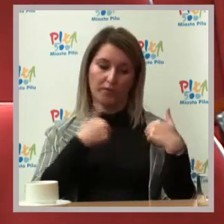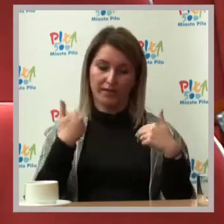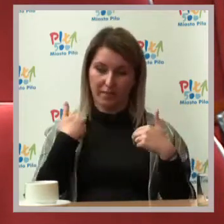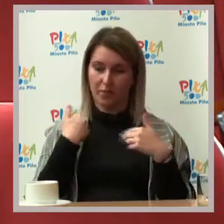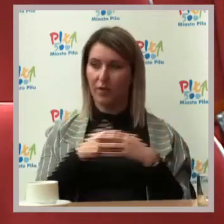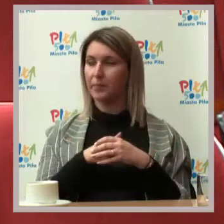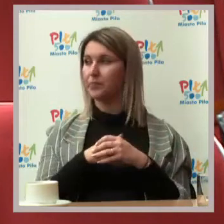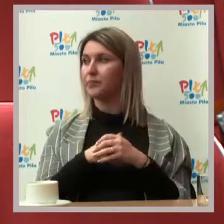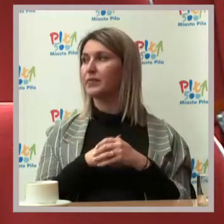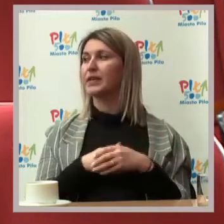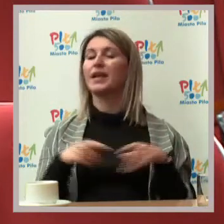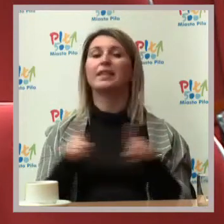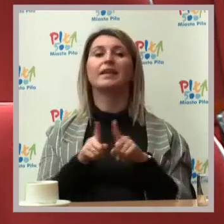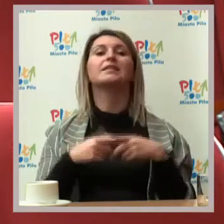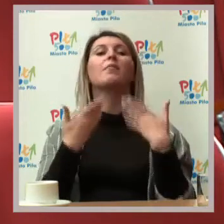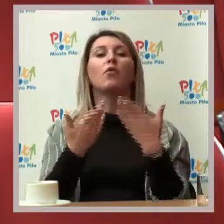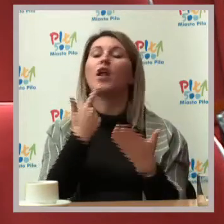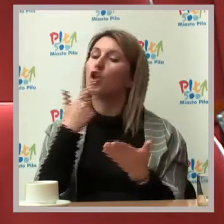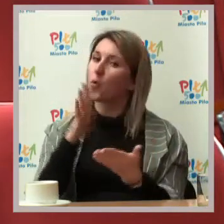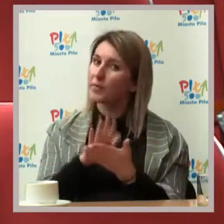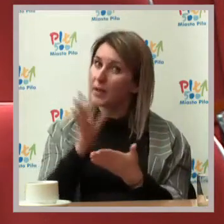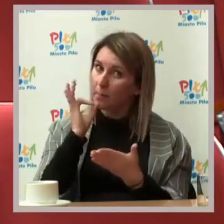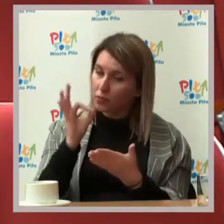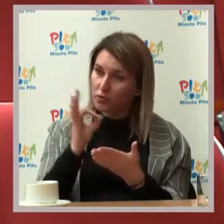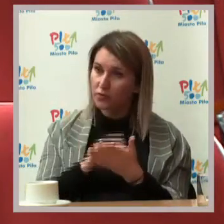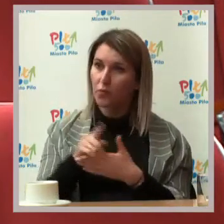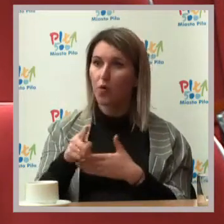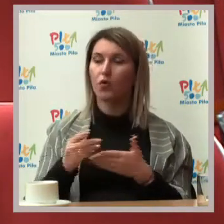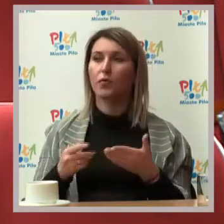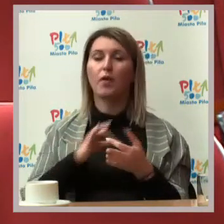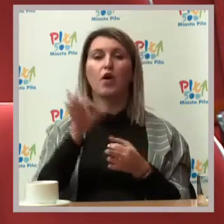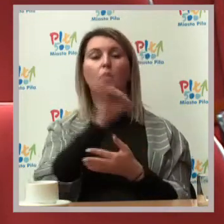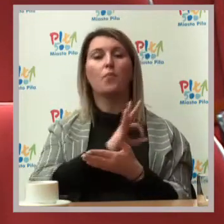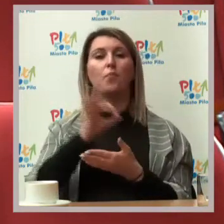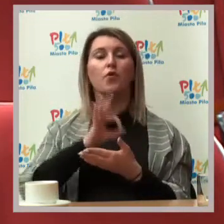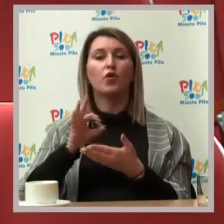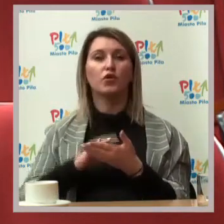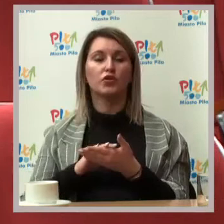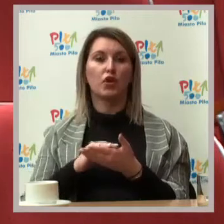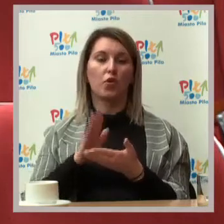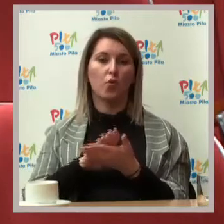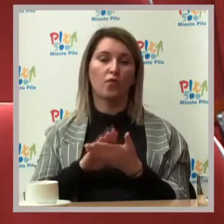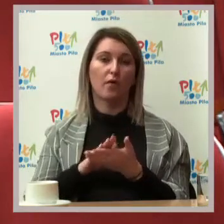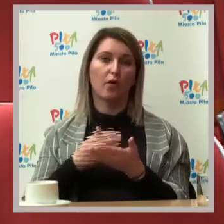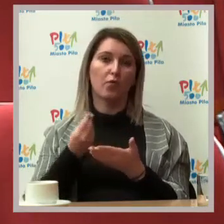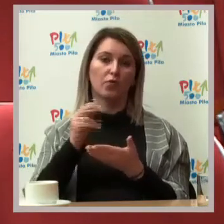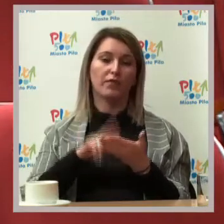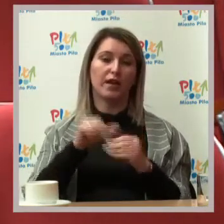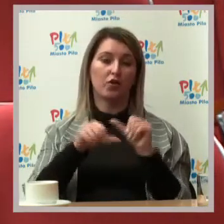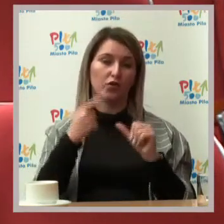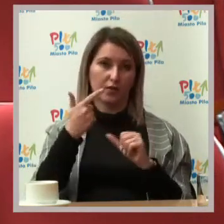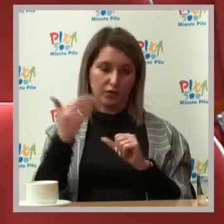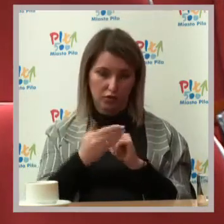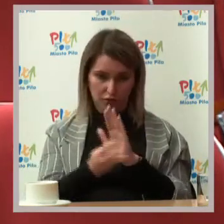Marzena Węckowicz również wyrazili opinię pozytywną o przedłożonym projekcie uchwały budżetowej na 2019